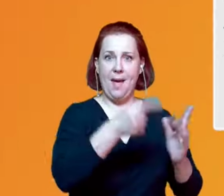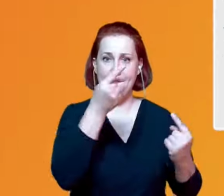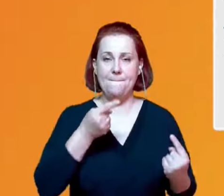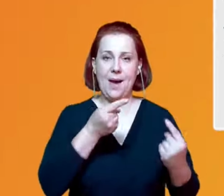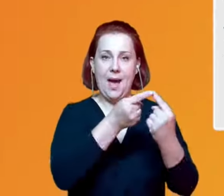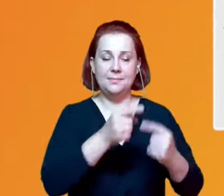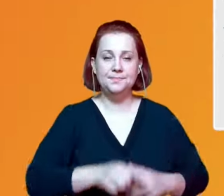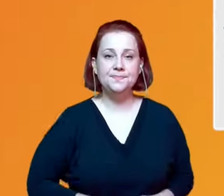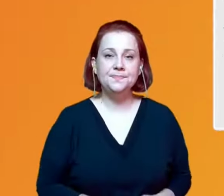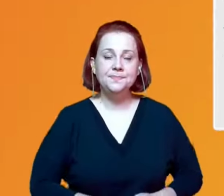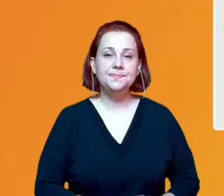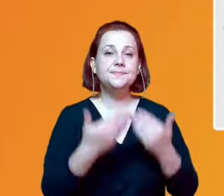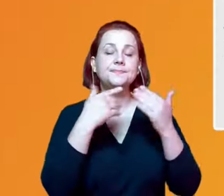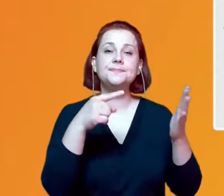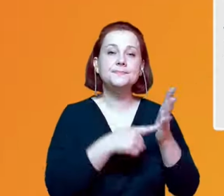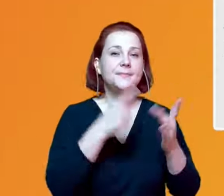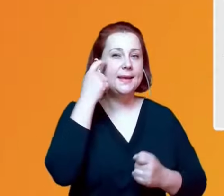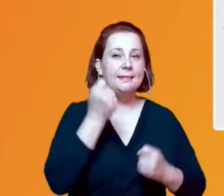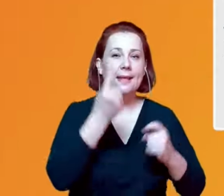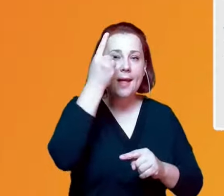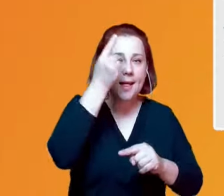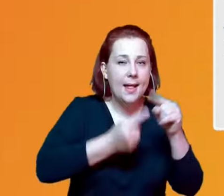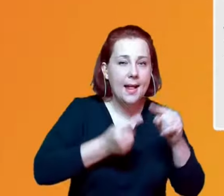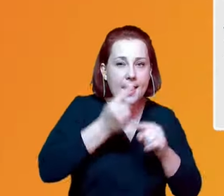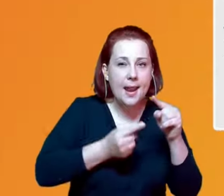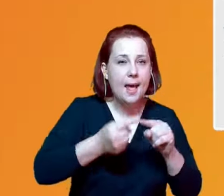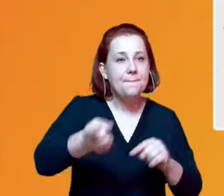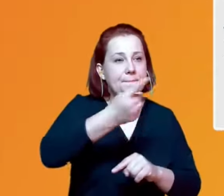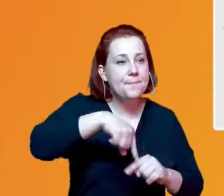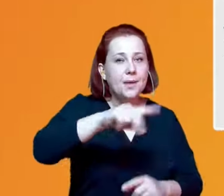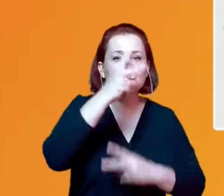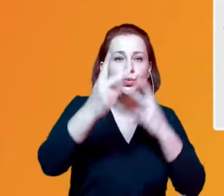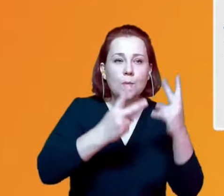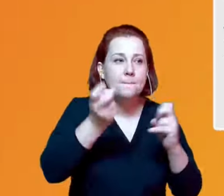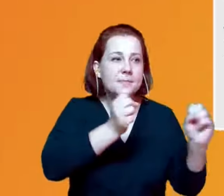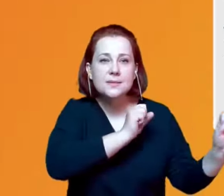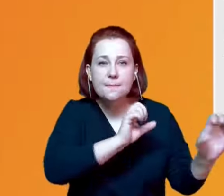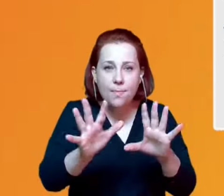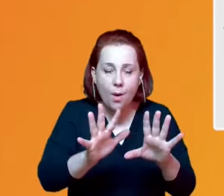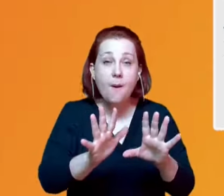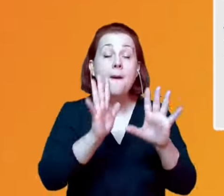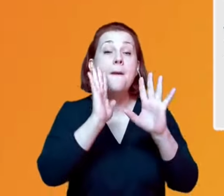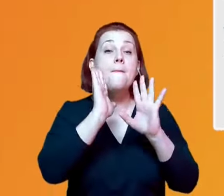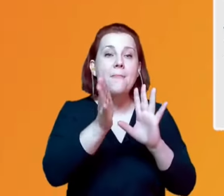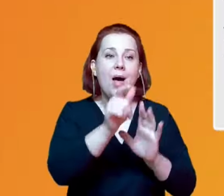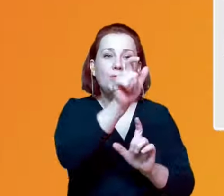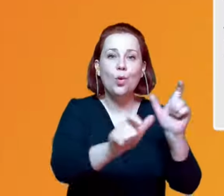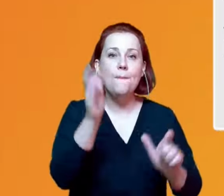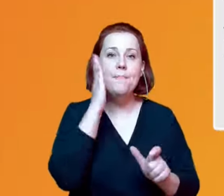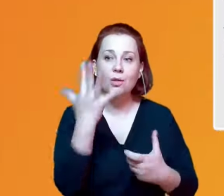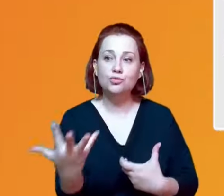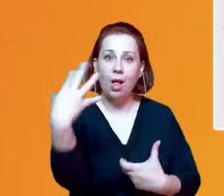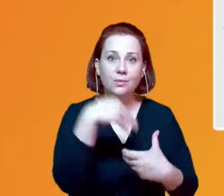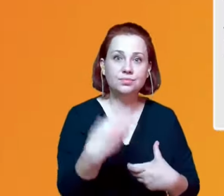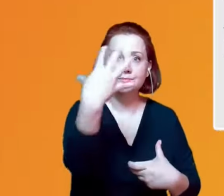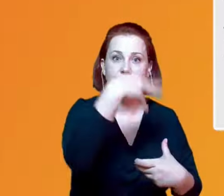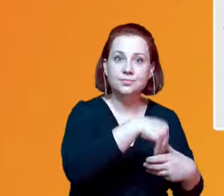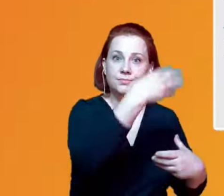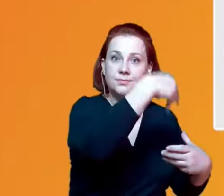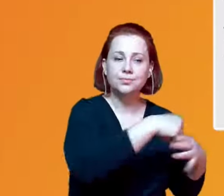I poprzez ten inteligentny komponent szukamy również takich sposobów, które będą angażować mieszkańców w te